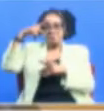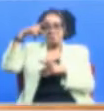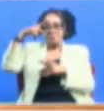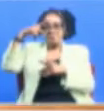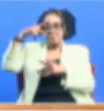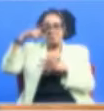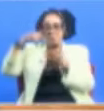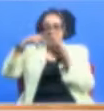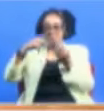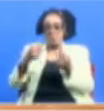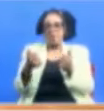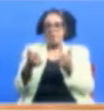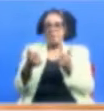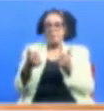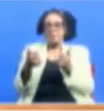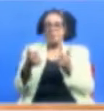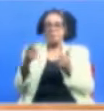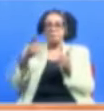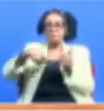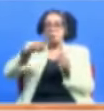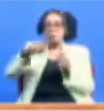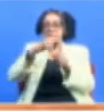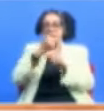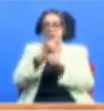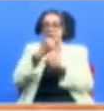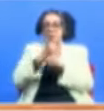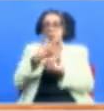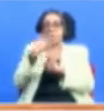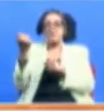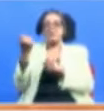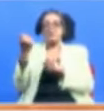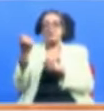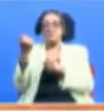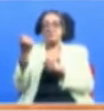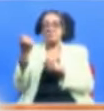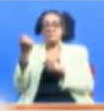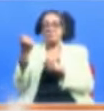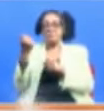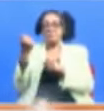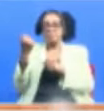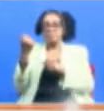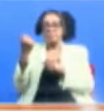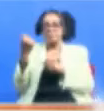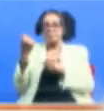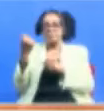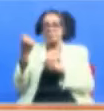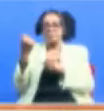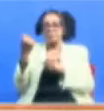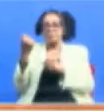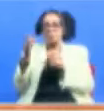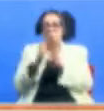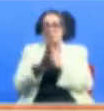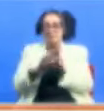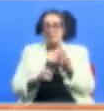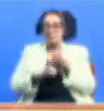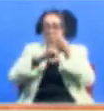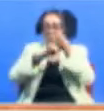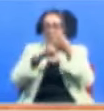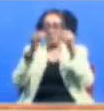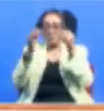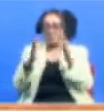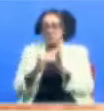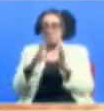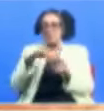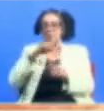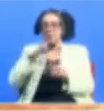on We have done our best as a Takaba Girls Secondary School with the support of our teachers, our parents and our